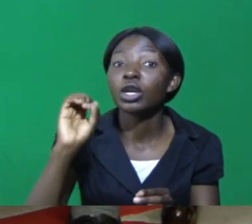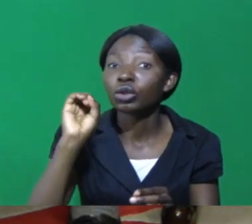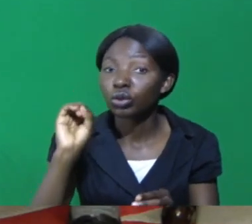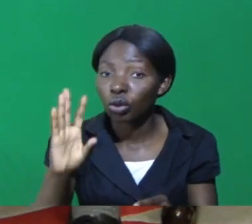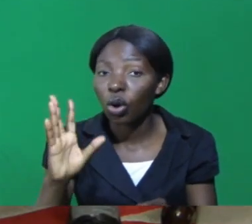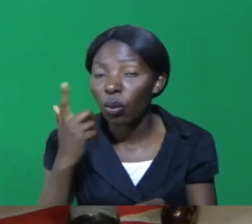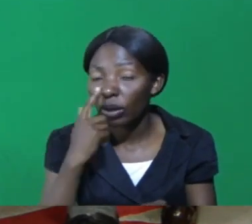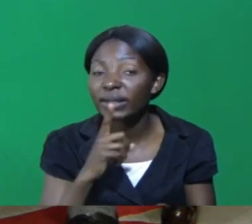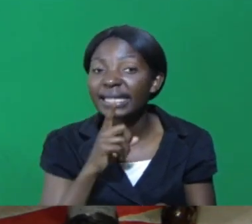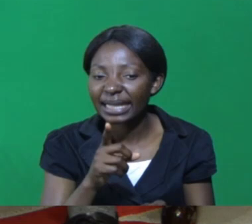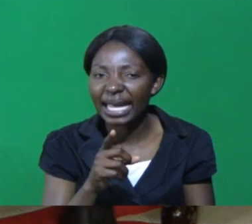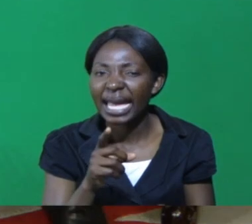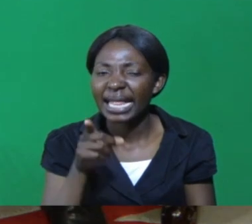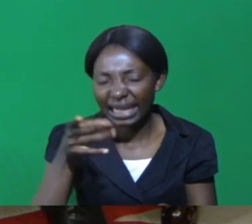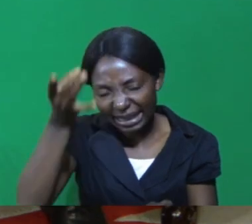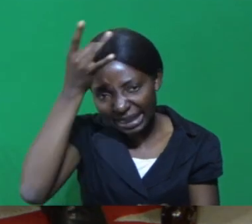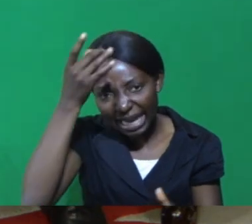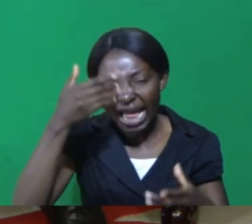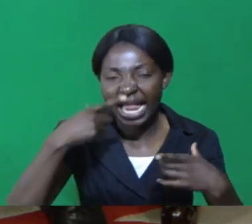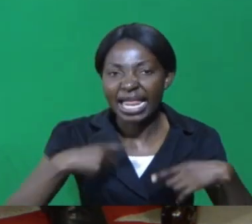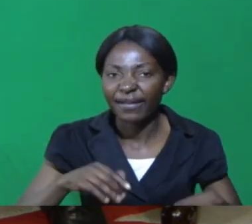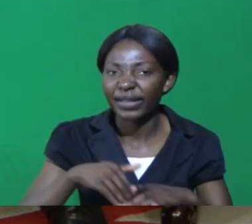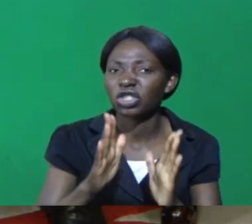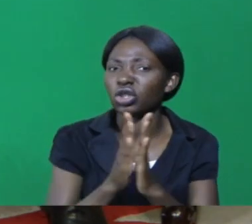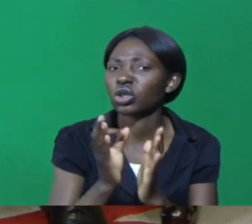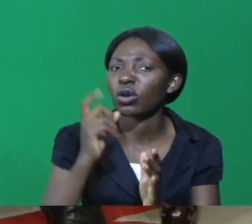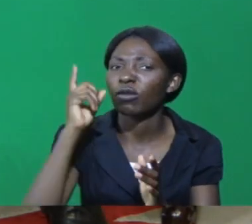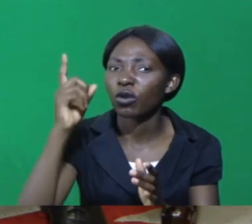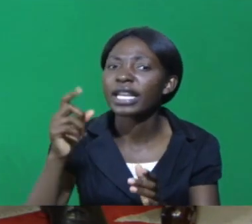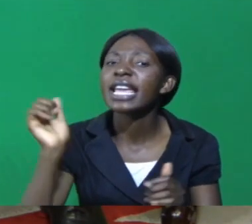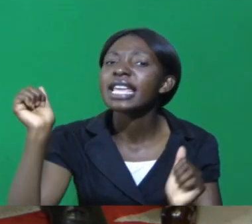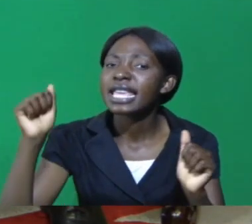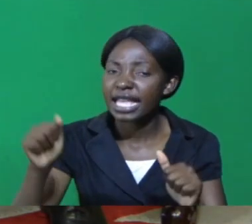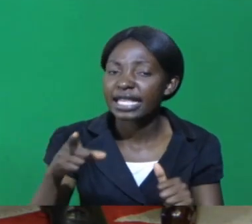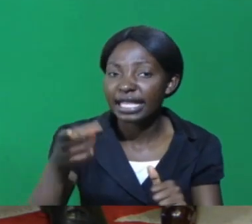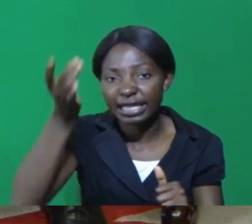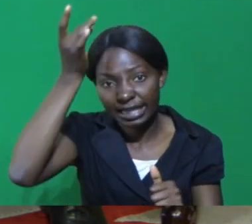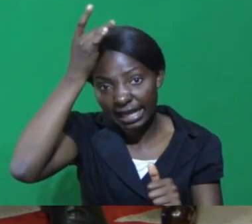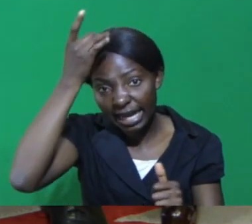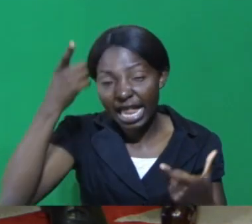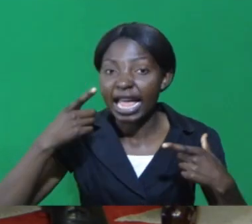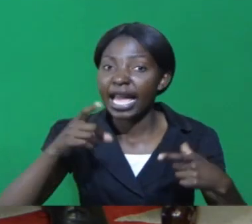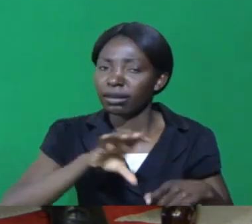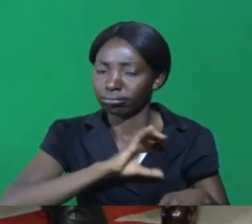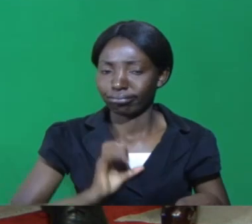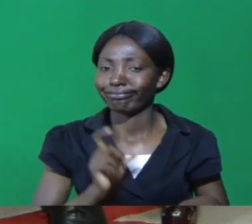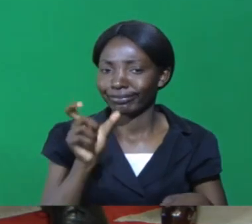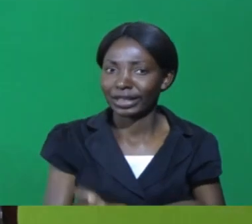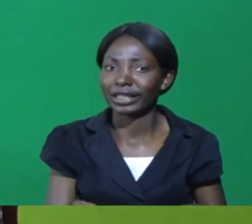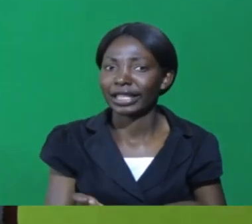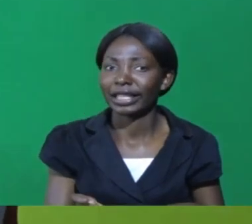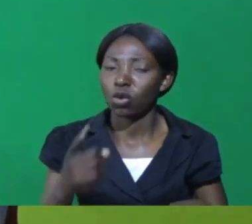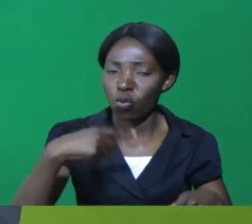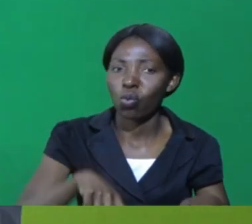anogara mutemberi, bhaibheri riri kuti ndimambo anoverengwa pakati pevanonamata. MuKristu anoita zvechikristu, munhu